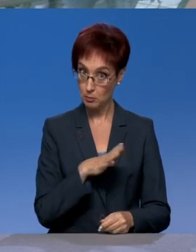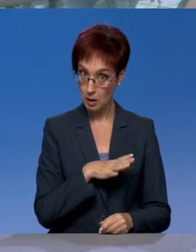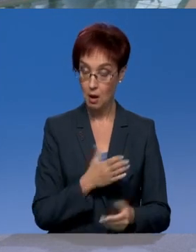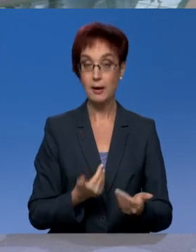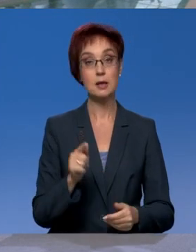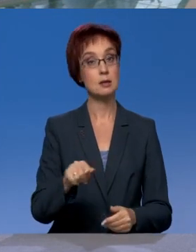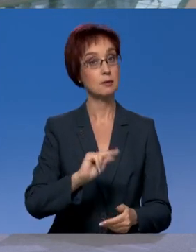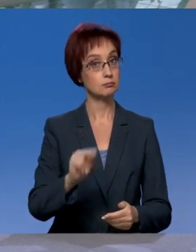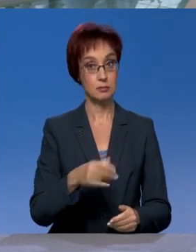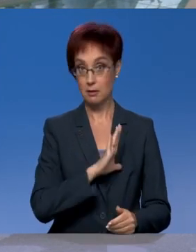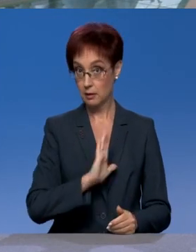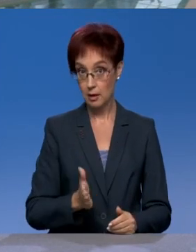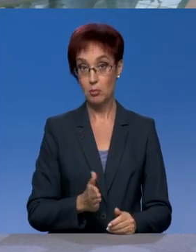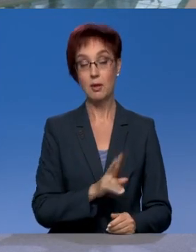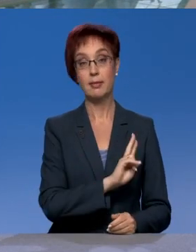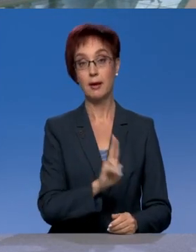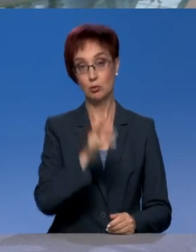заставит перерабатывать в эти дни.